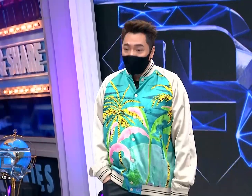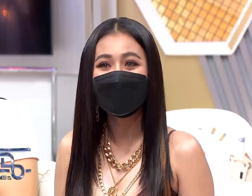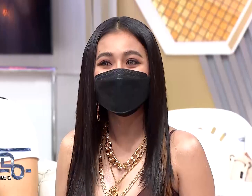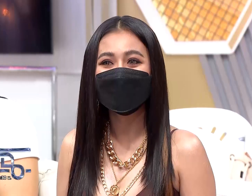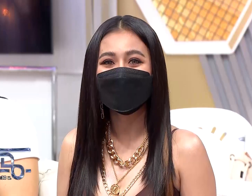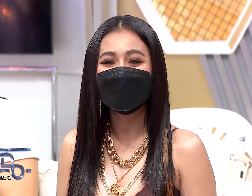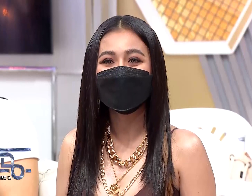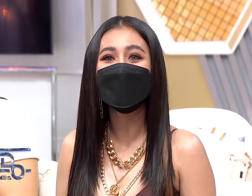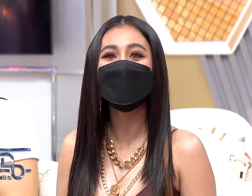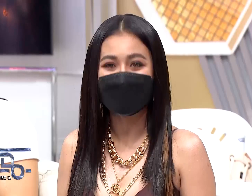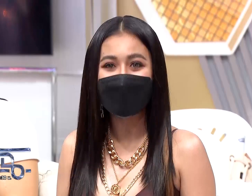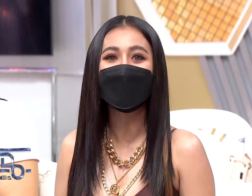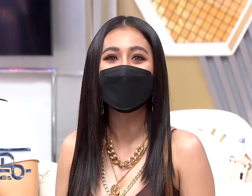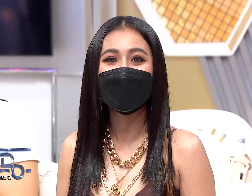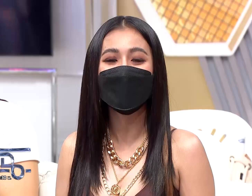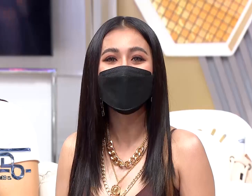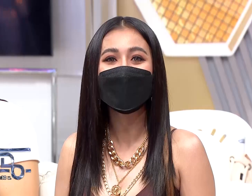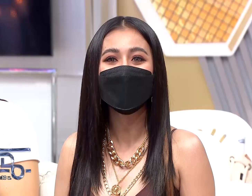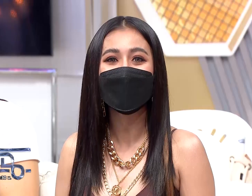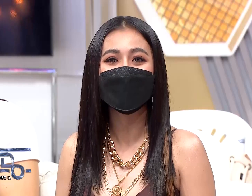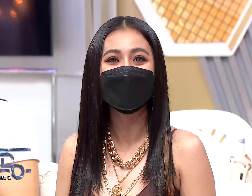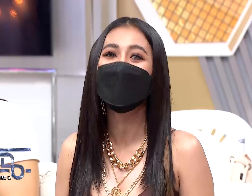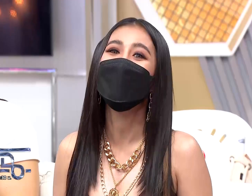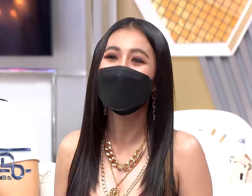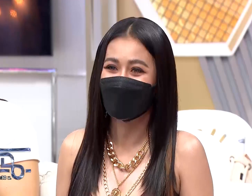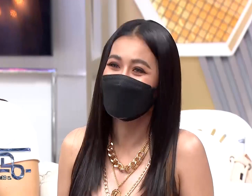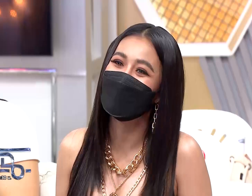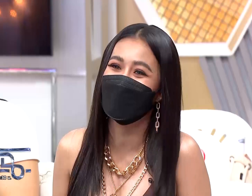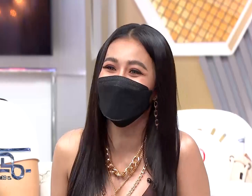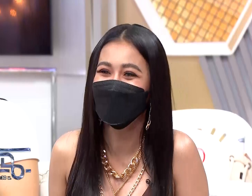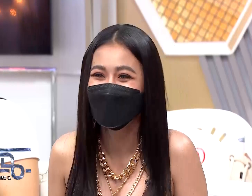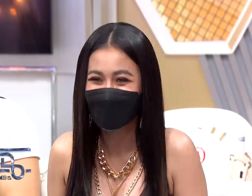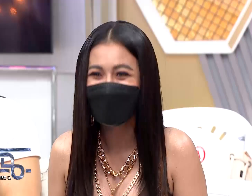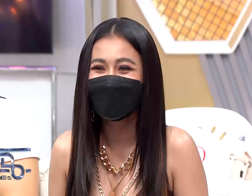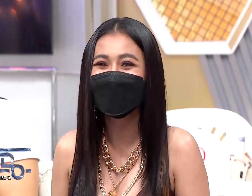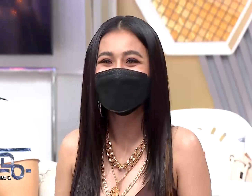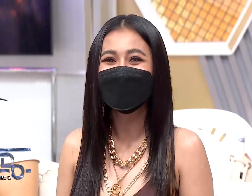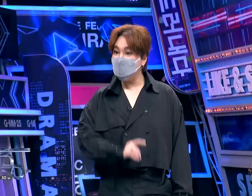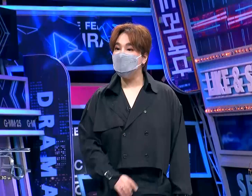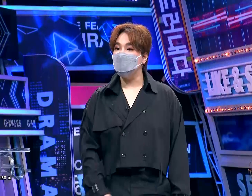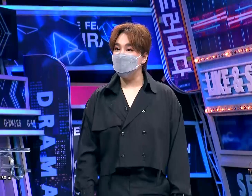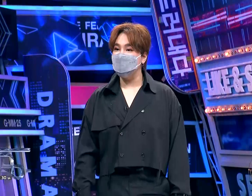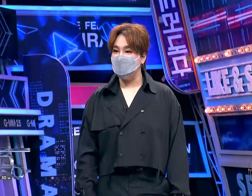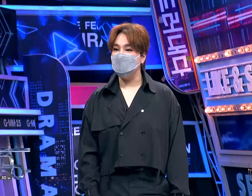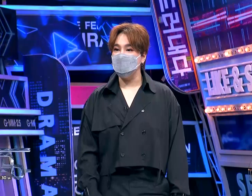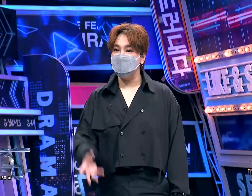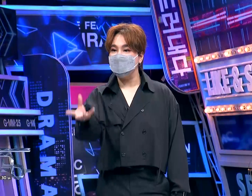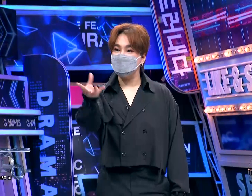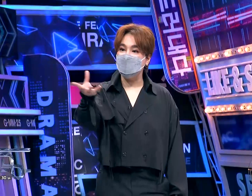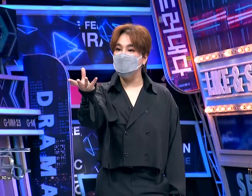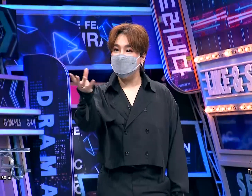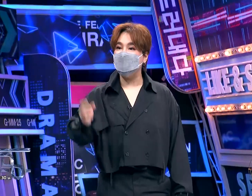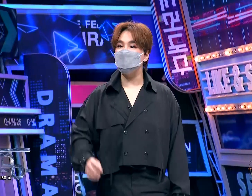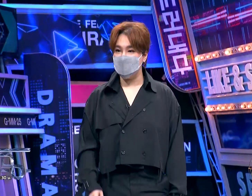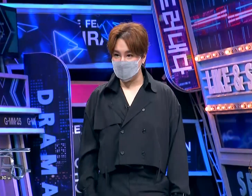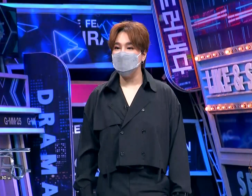ลอดไลฟ์ขายของ ตอนนี้เปลี่ยนมาขายของแล้วค่ะเพราะว่าร้องเพลงร้องไม่ได้ค่ะพี่มดดำ มีหลายอย่างด้วยเนาะของกินอะไรอร่อยมีป